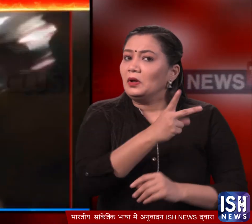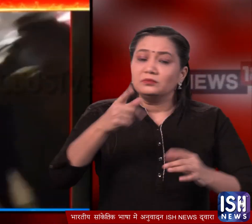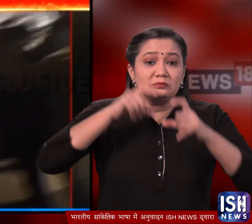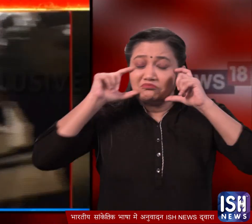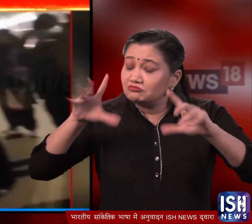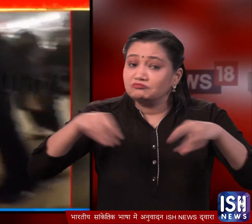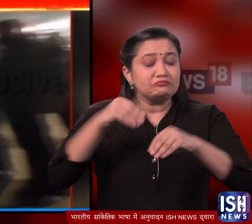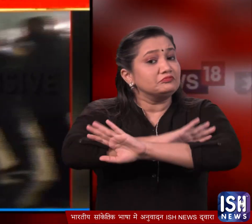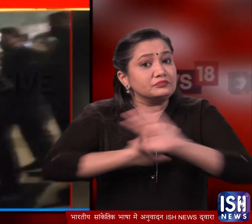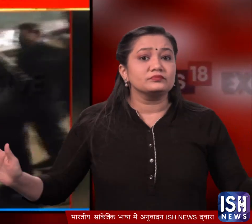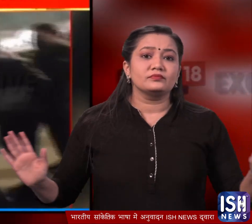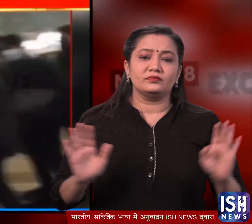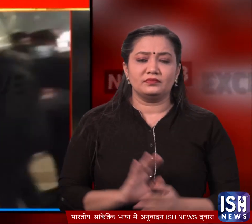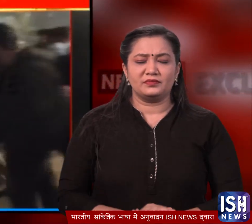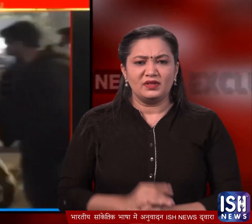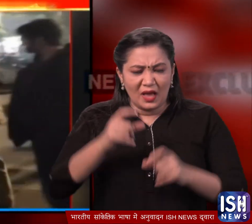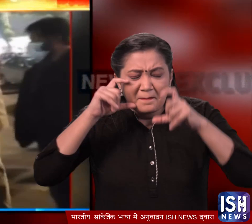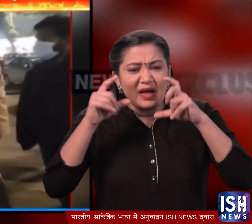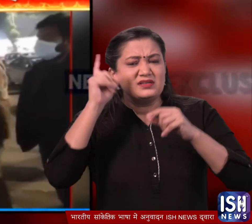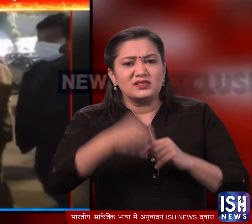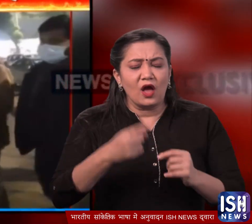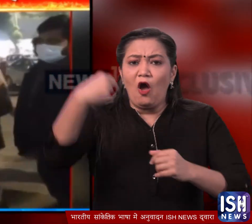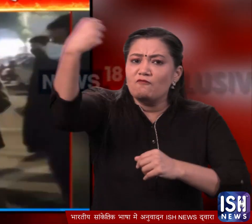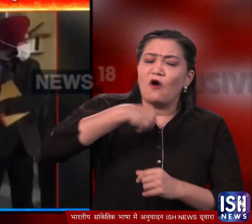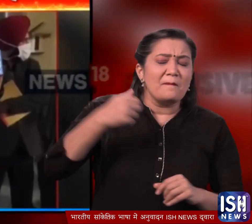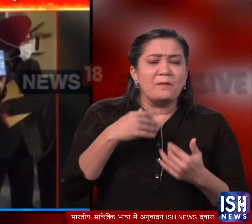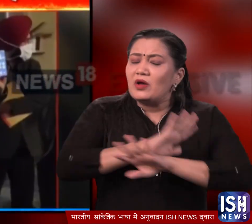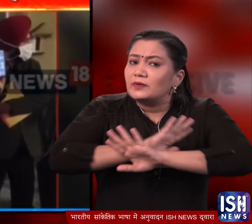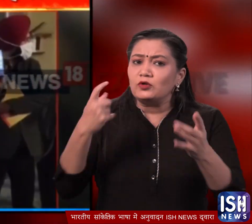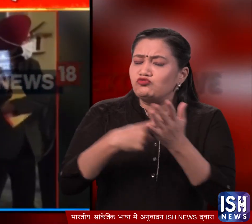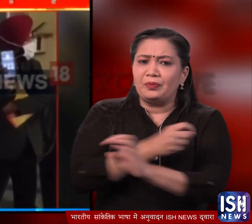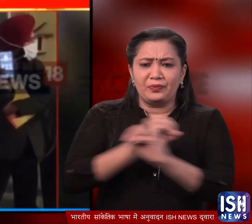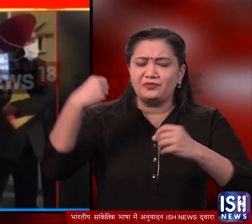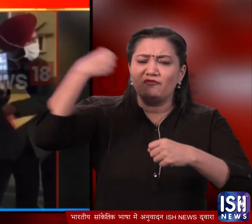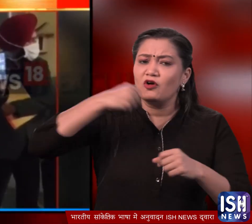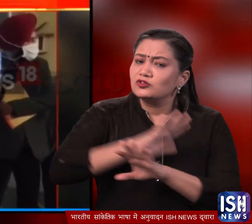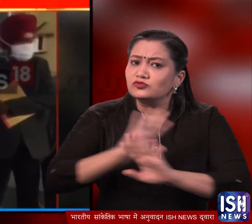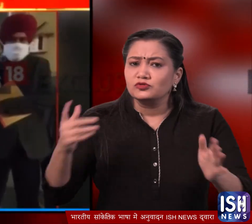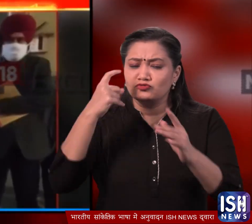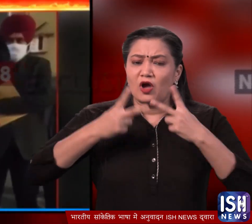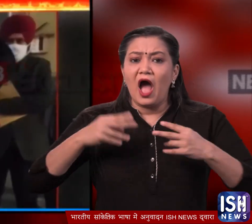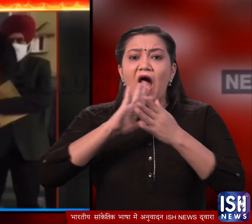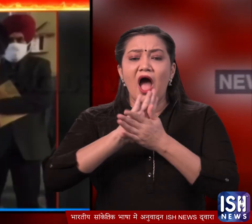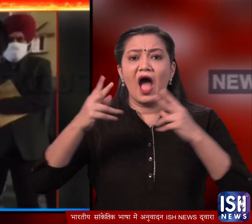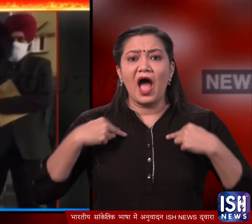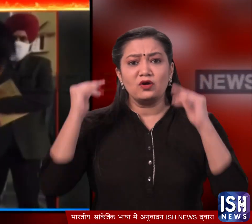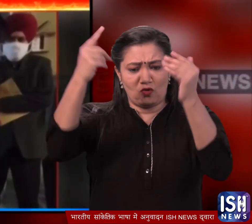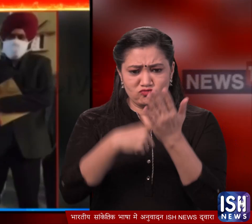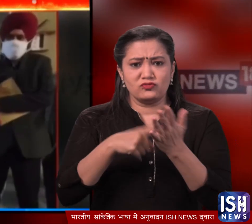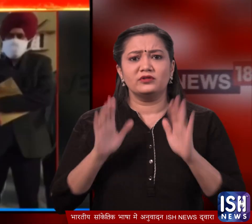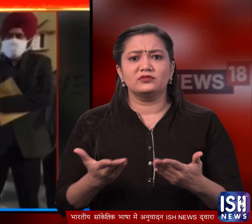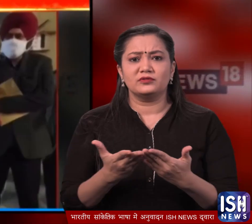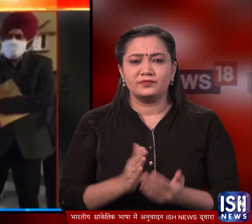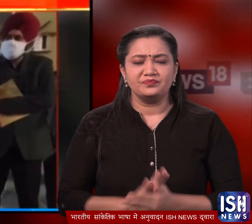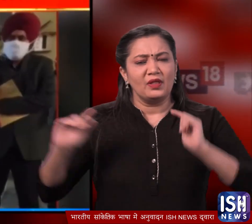पुलिस पहुंच गई, लेकिन इसके बाद भी दोनों मास्क लगाने के लिए तैयार नहीं हुए। मास्क पहनने के लिए किसी को भी बाध्य नहीं कर सकते, ये